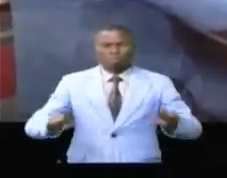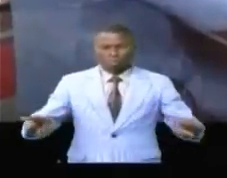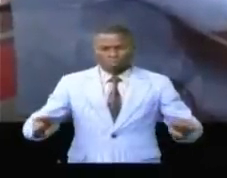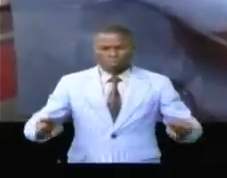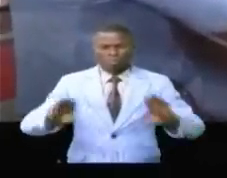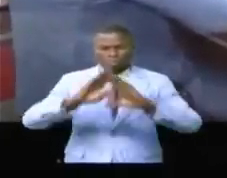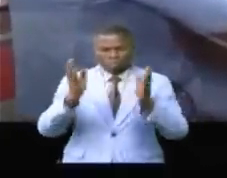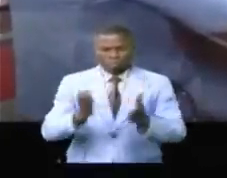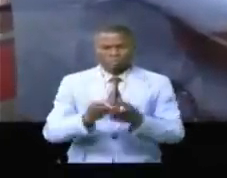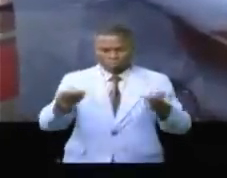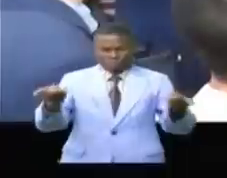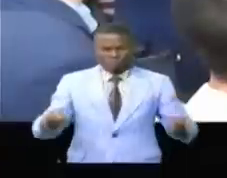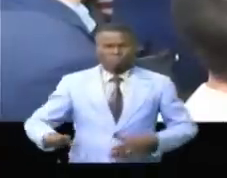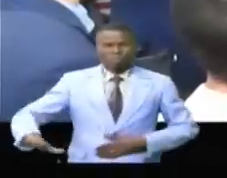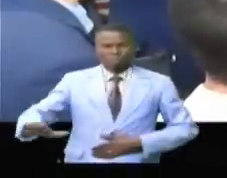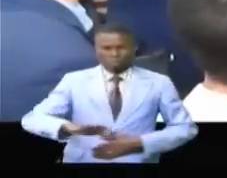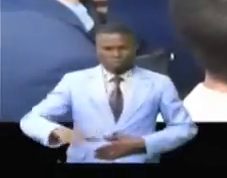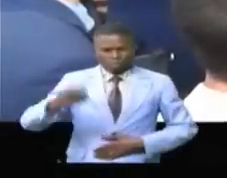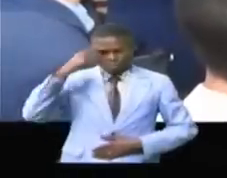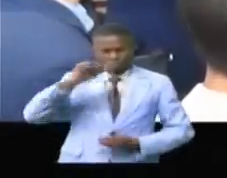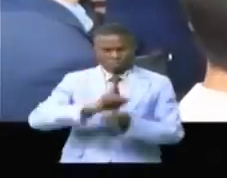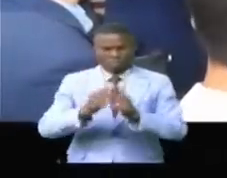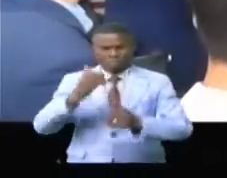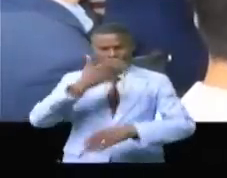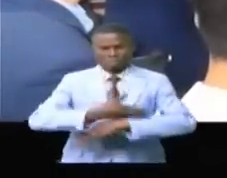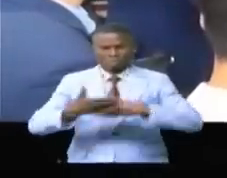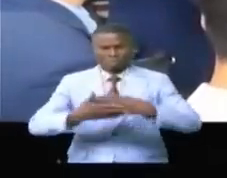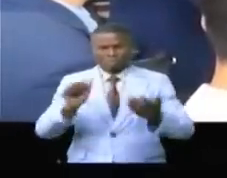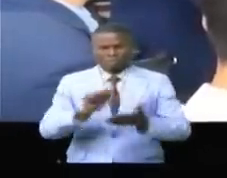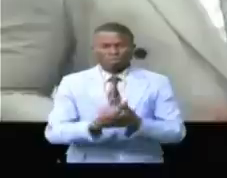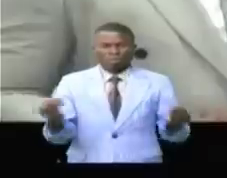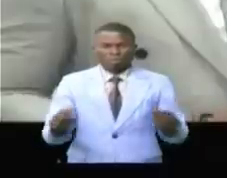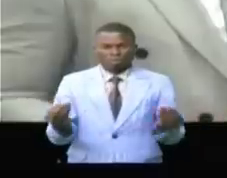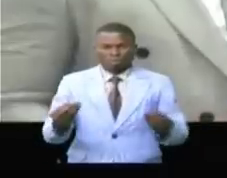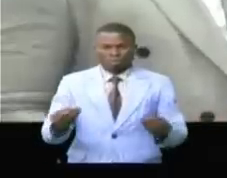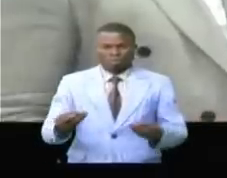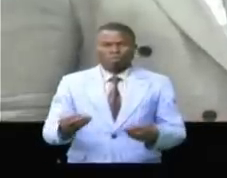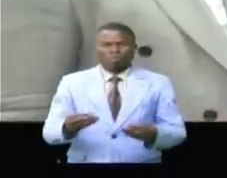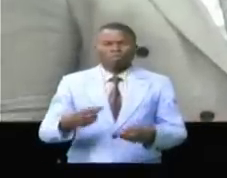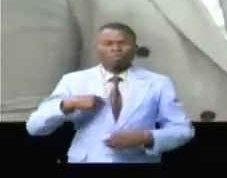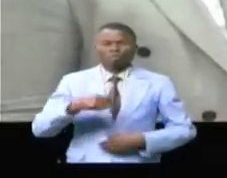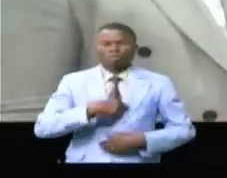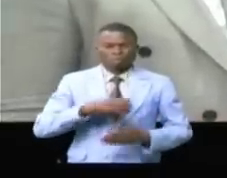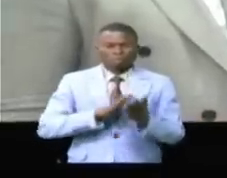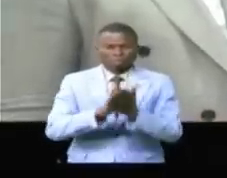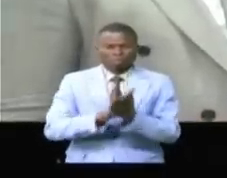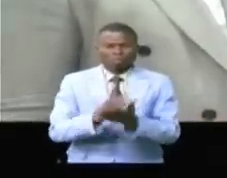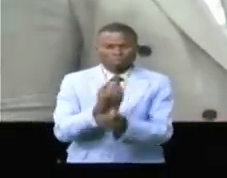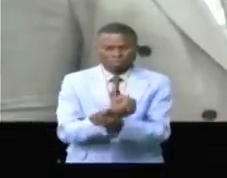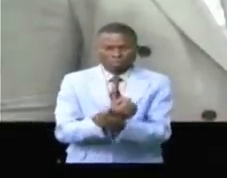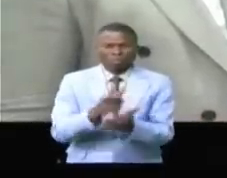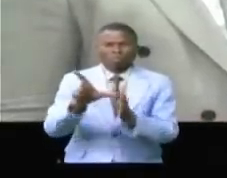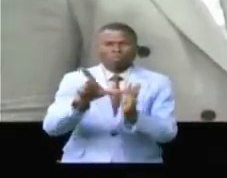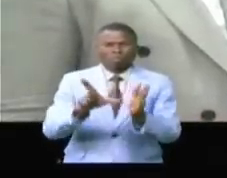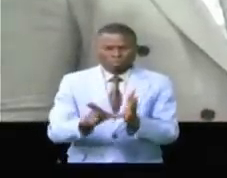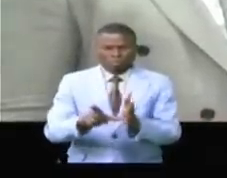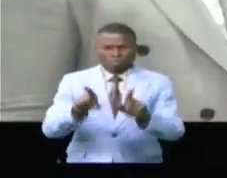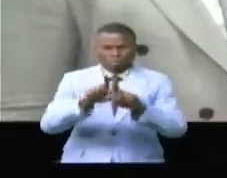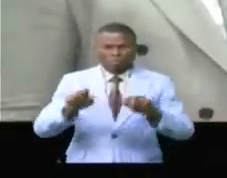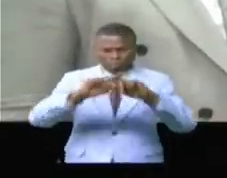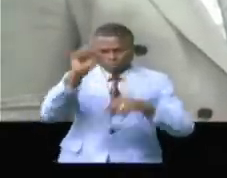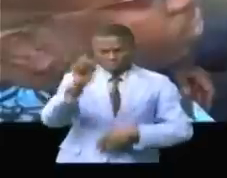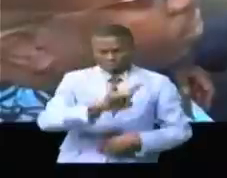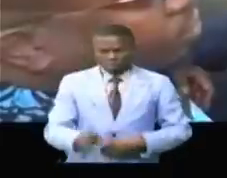tout autre endroit de la République aux investissements. C'est la raison pour laquelle la zone tient compte du respect des principes et règles de la zone